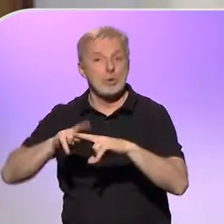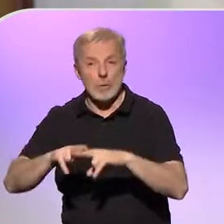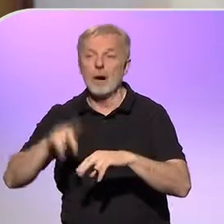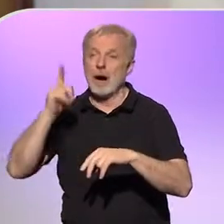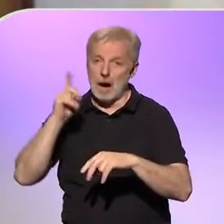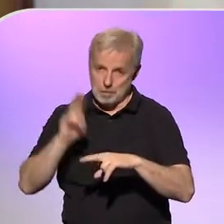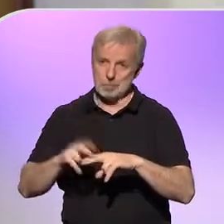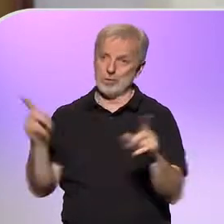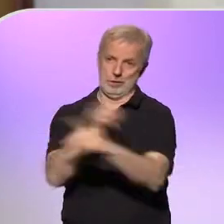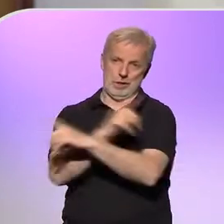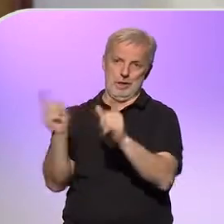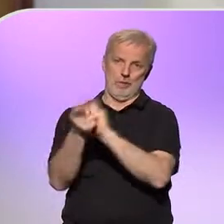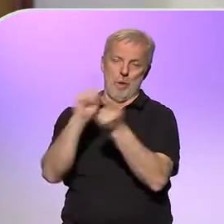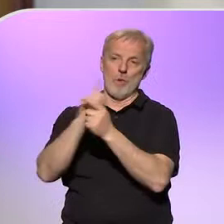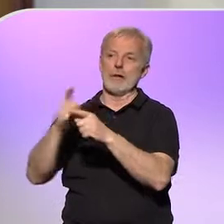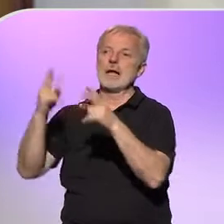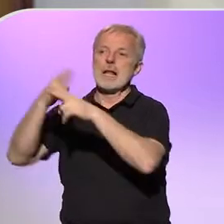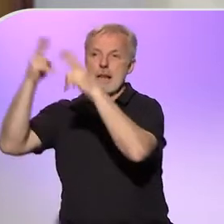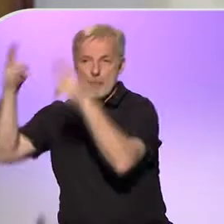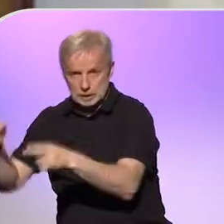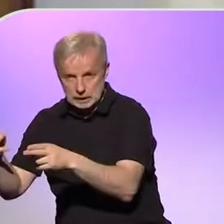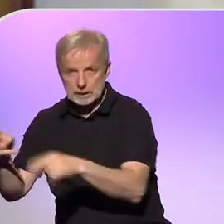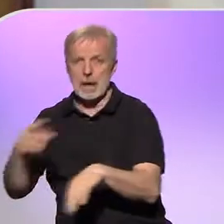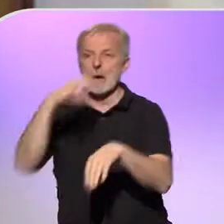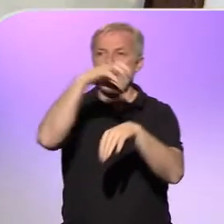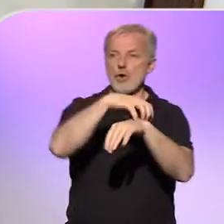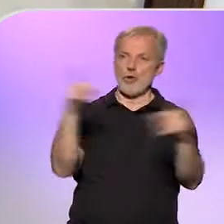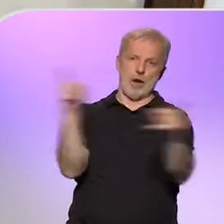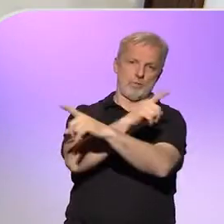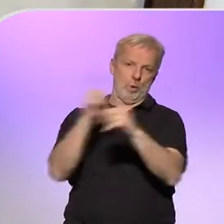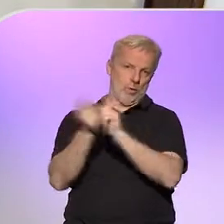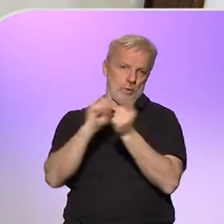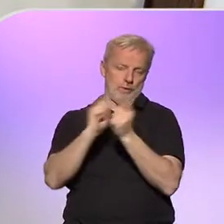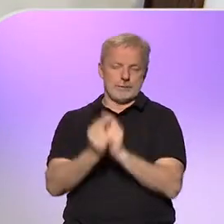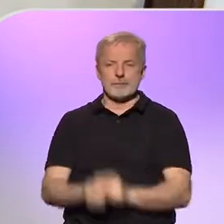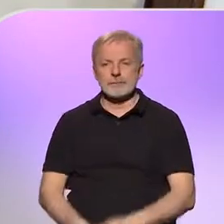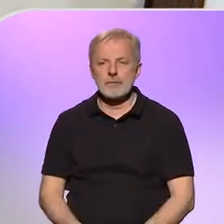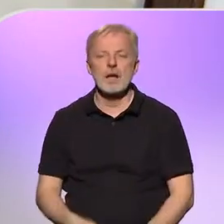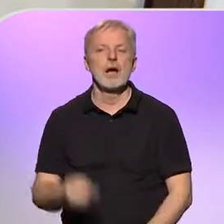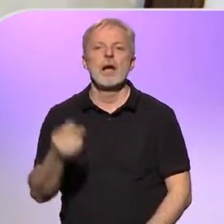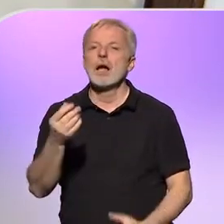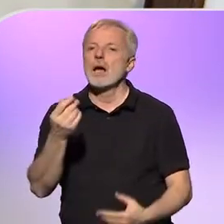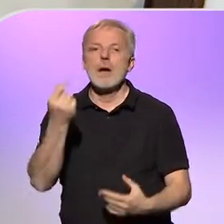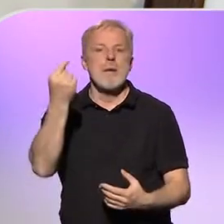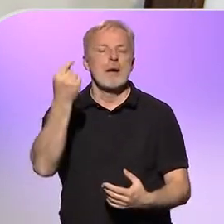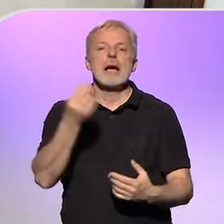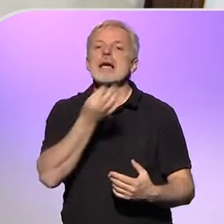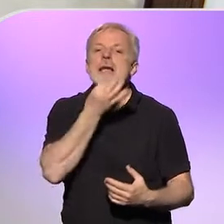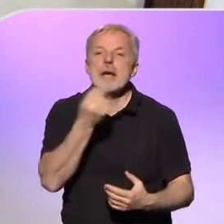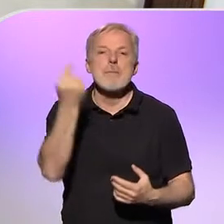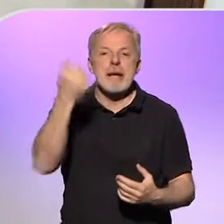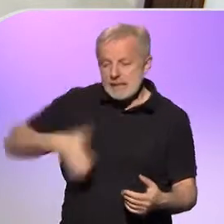platit. Když sebou nemám dostatečnou finanční rezervu, kterou asi v tom zahraničí je lepší mít, ale někdy to stačit